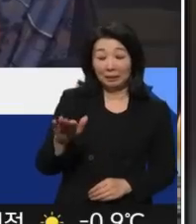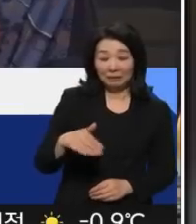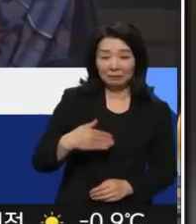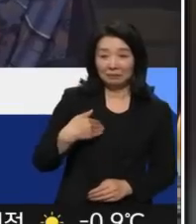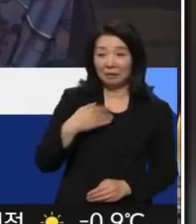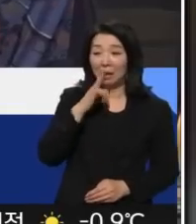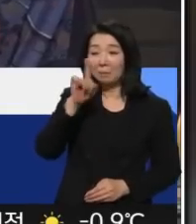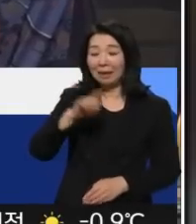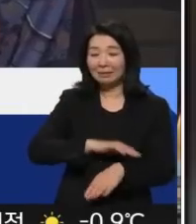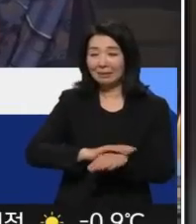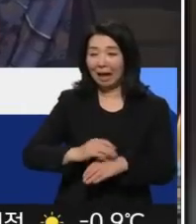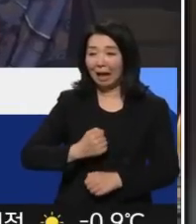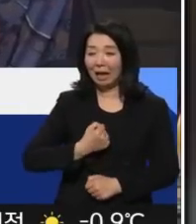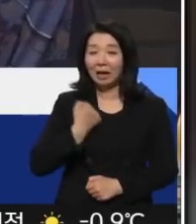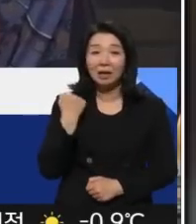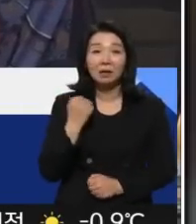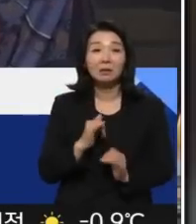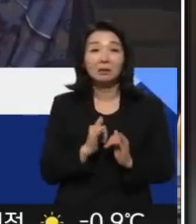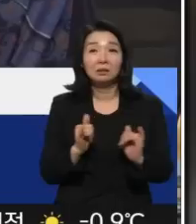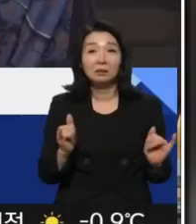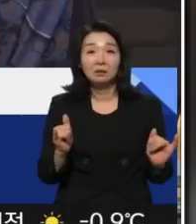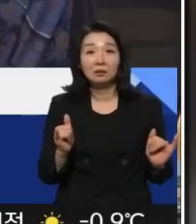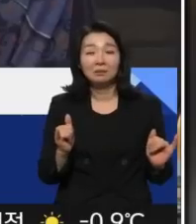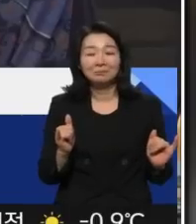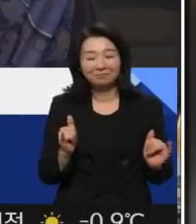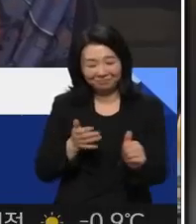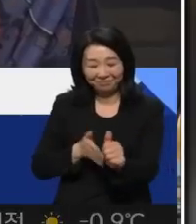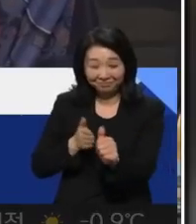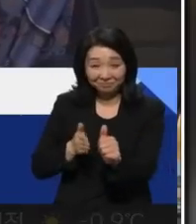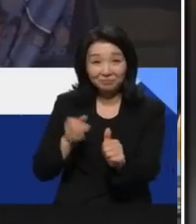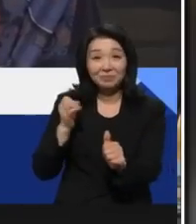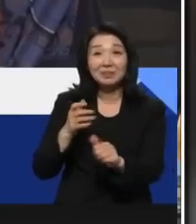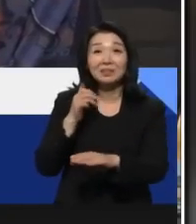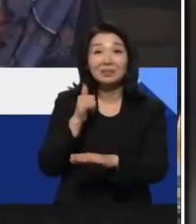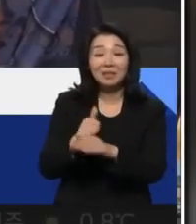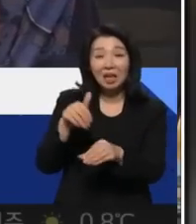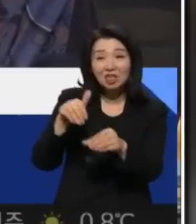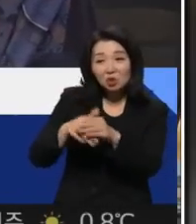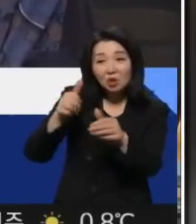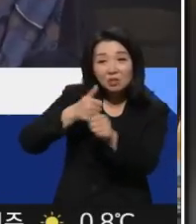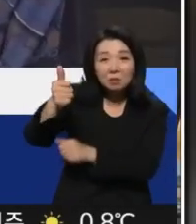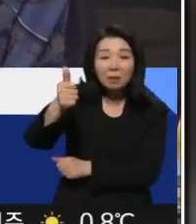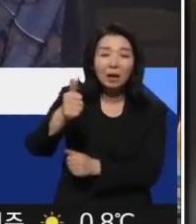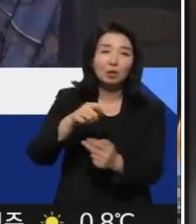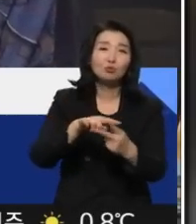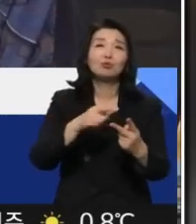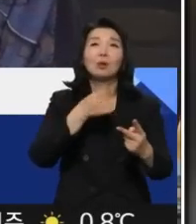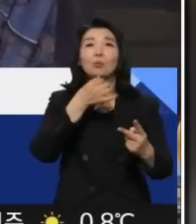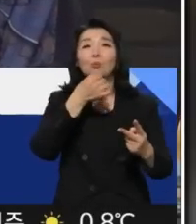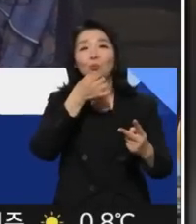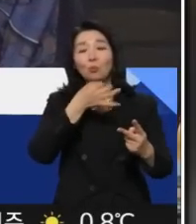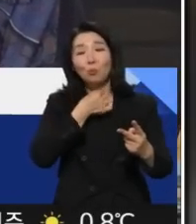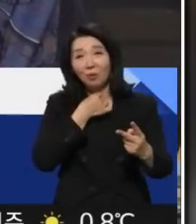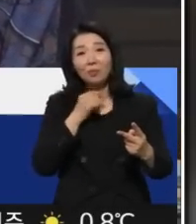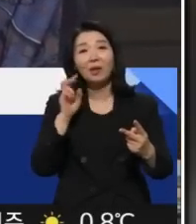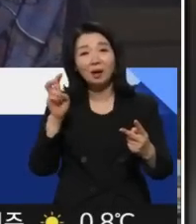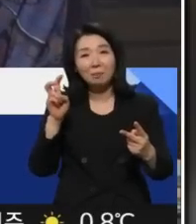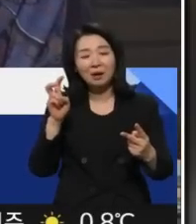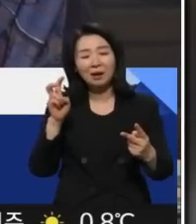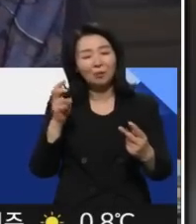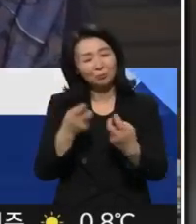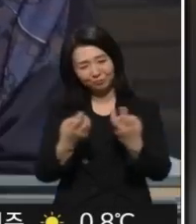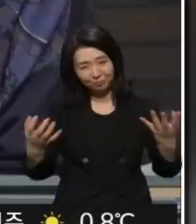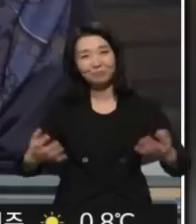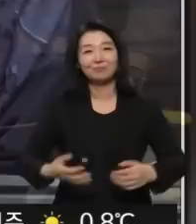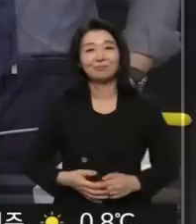내 말을 좀 잘 들어줄 수 있는 하고 선거 이길 수 있는 둘 다를 바라는 거는 인지의 상정이에요.